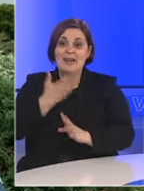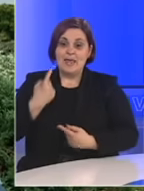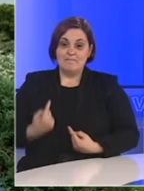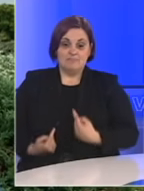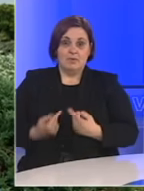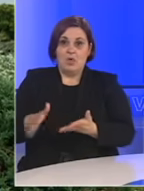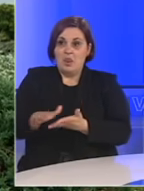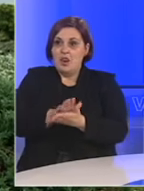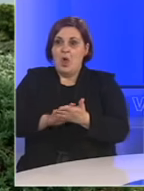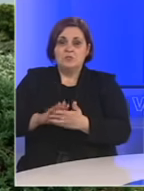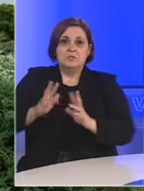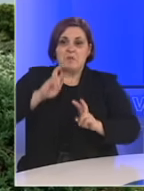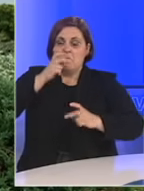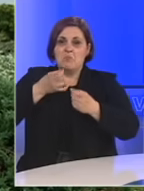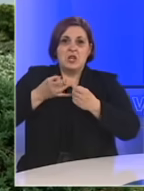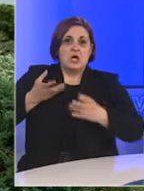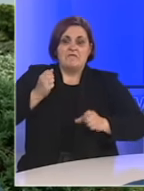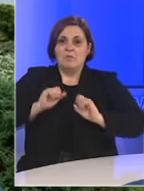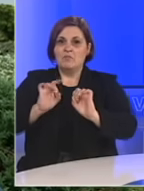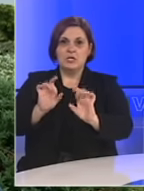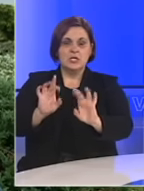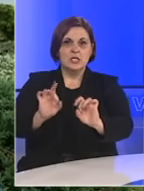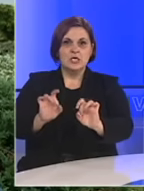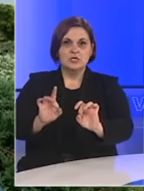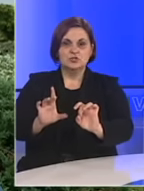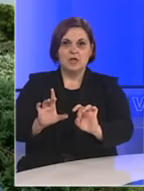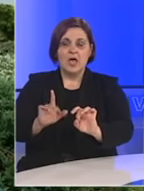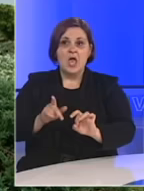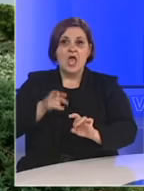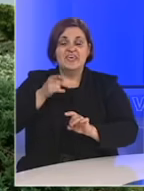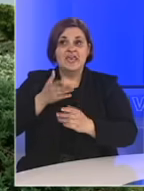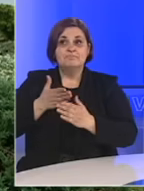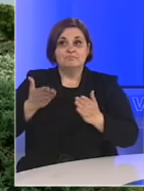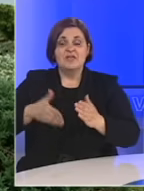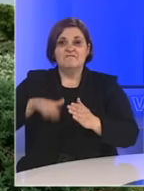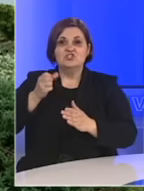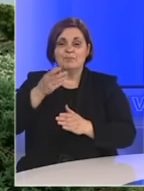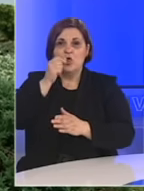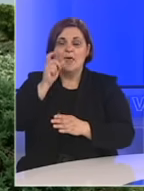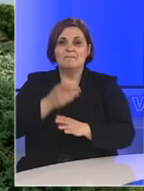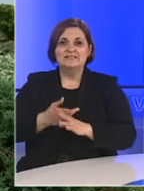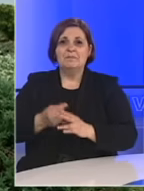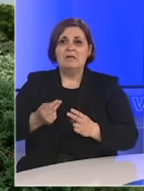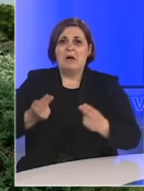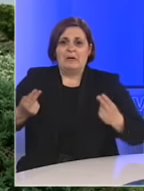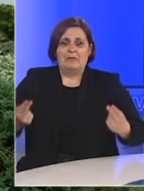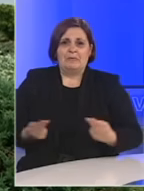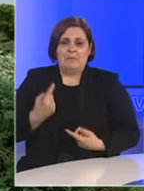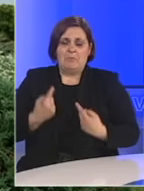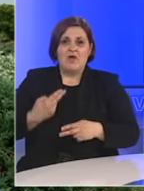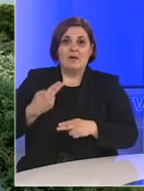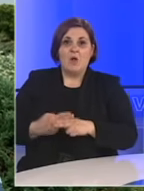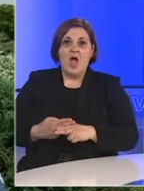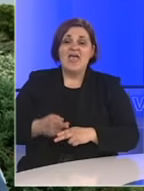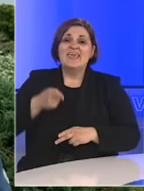nesimptomatska, dakle uopšte ne osjete da imaju ove tegobe. Zatim jedna također velika većina pacijenata ima blage simptome i